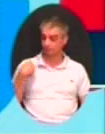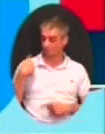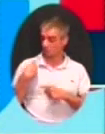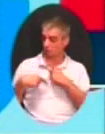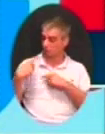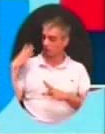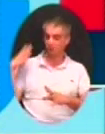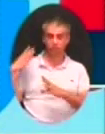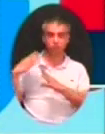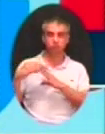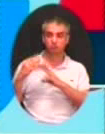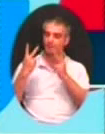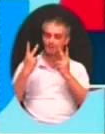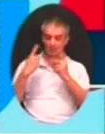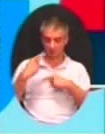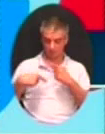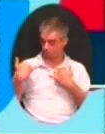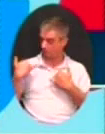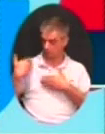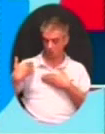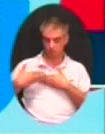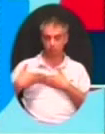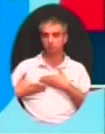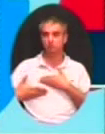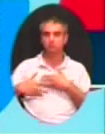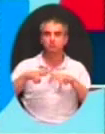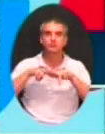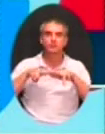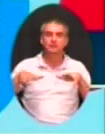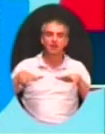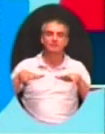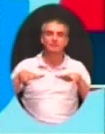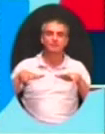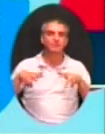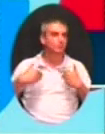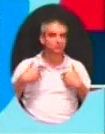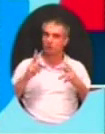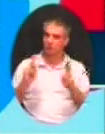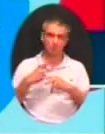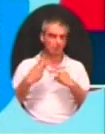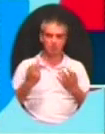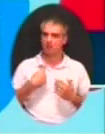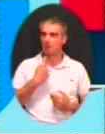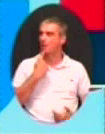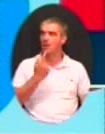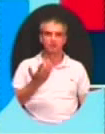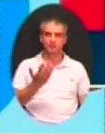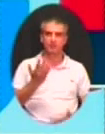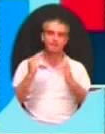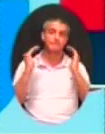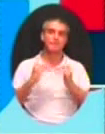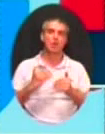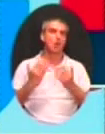בדורות האחרונים, ובעיקר בדור האחרון, מצב שאני לא יכול להגדיר אותו